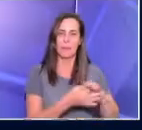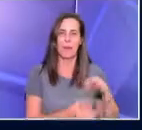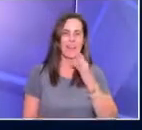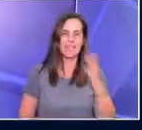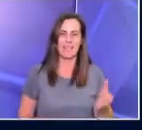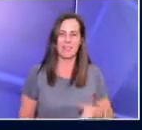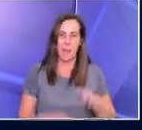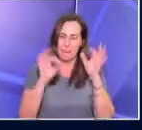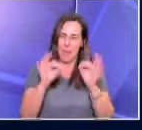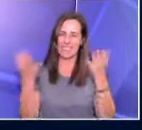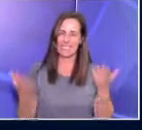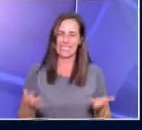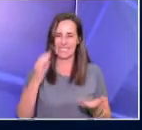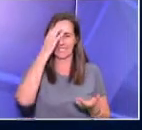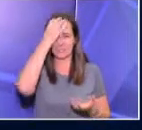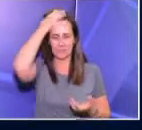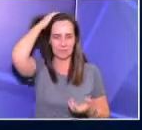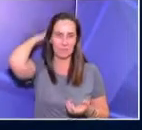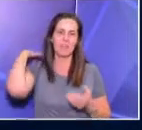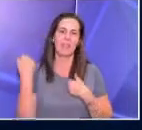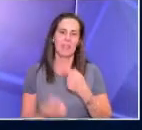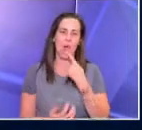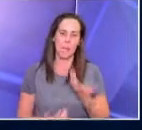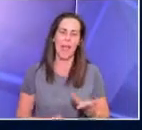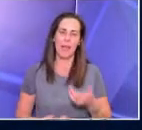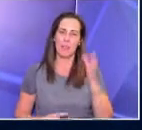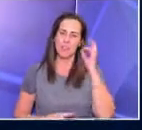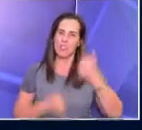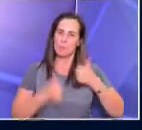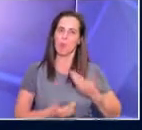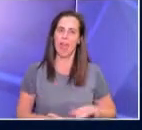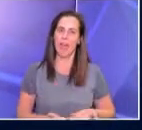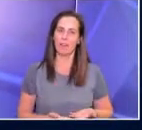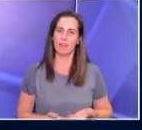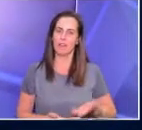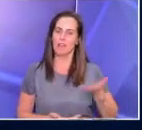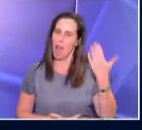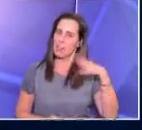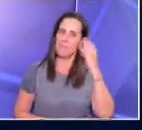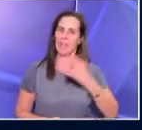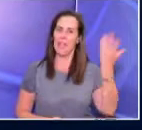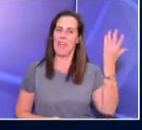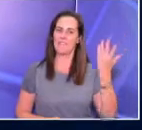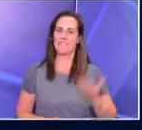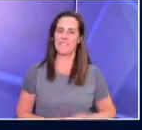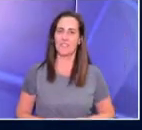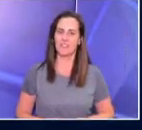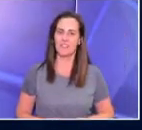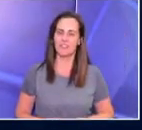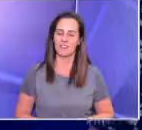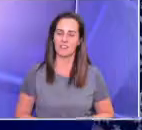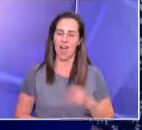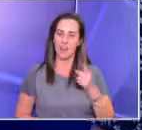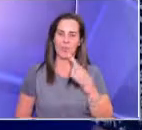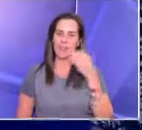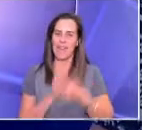שתיים. בסדר, לא, אני... לא מתמודדת. אני מדבר, מתמודדת אישה, הייתי בכיף. נלחם בשבילה. אתה